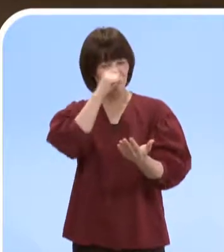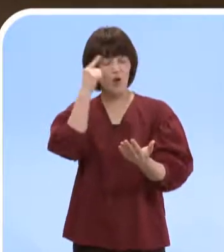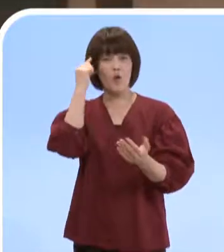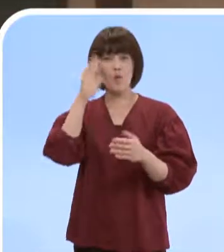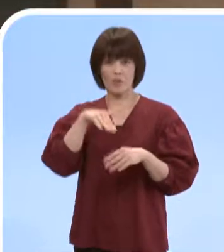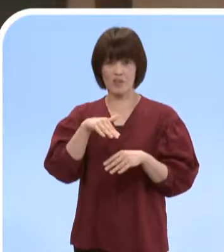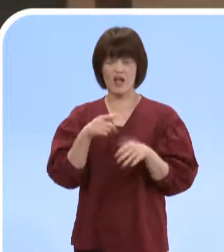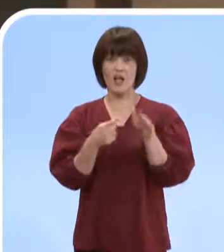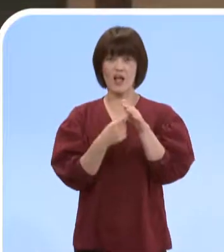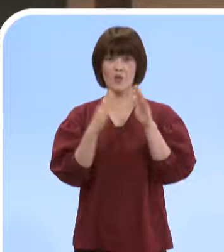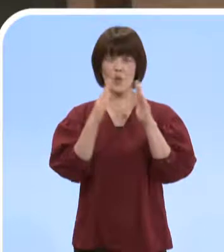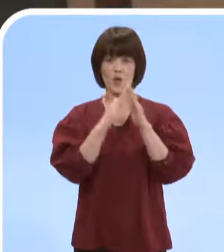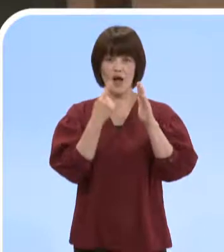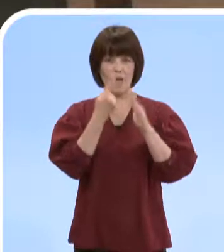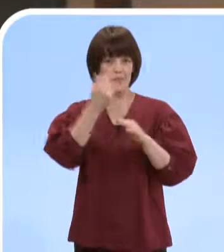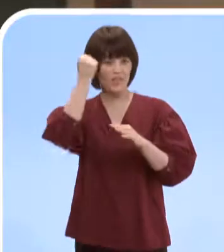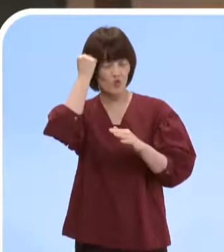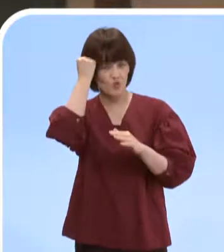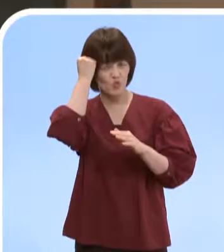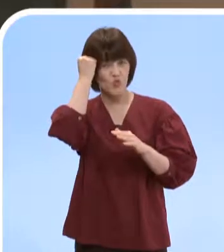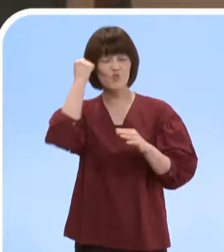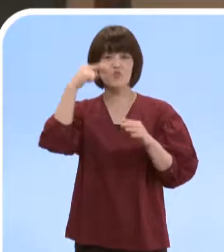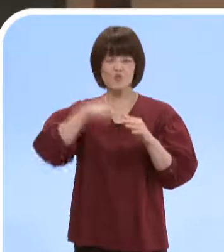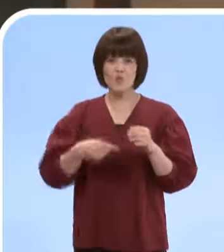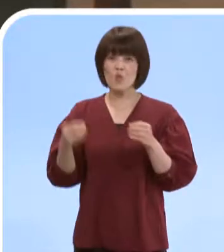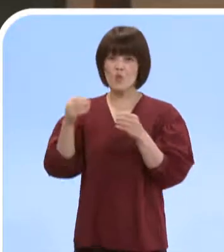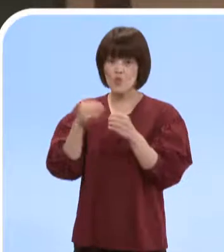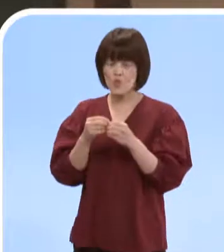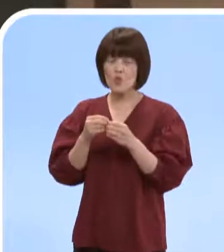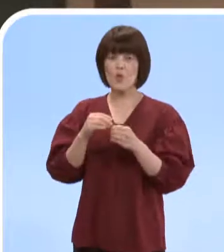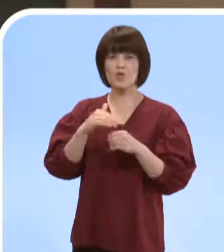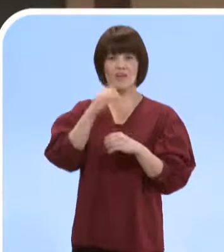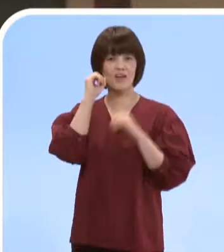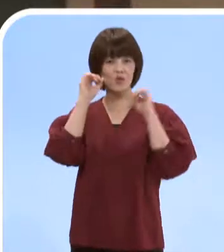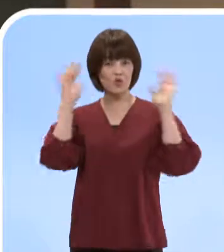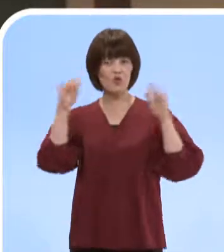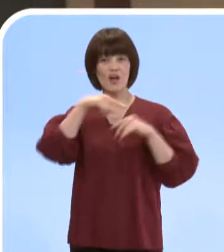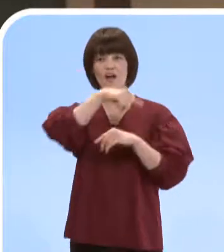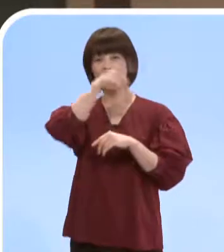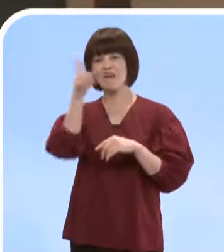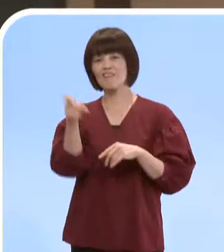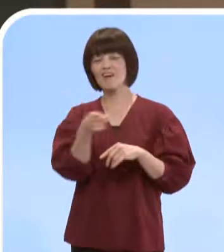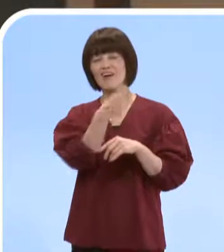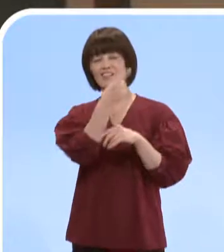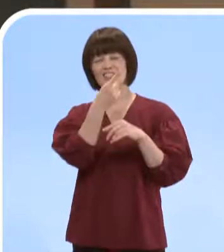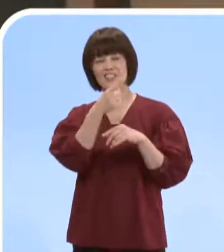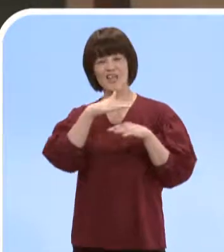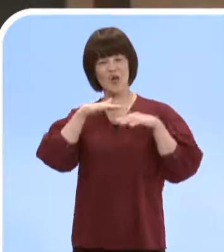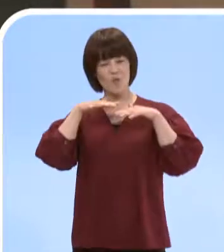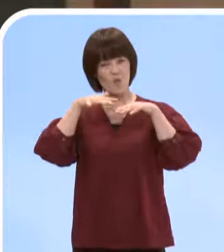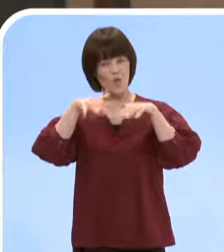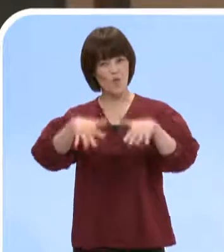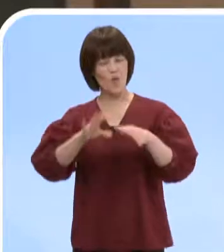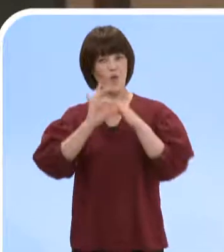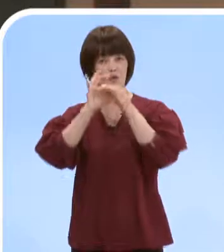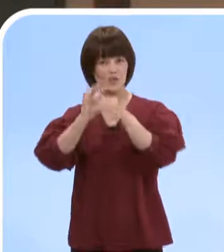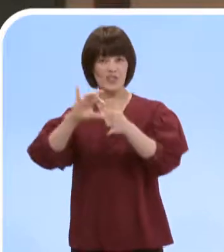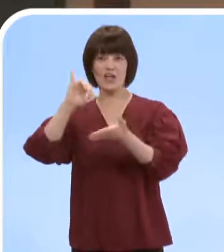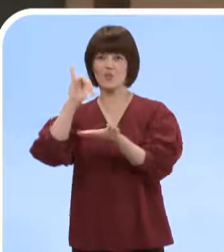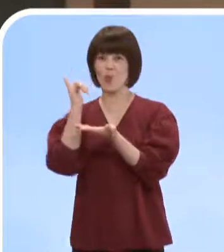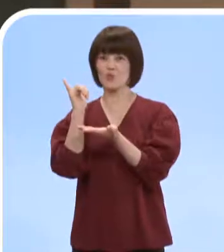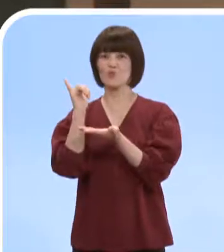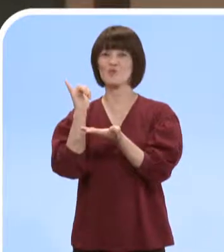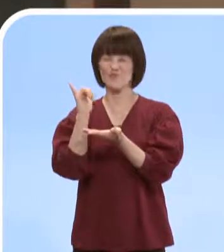象的でした。農家民宿をしつつ豊かな自然の素晴らしさを人々に伝える高橋ご夫